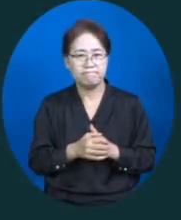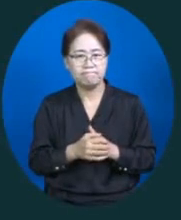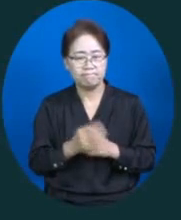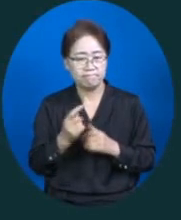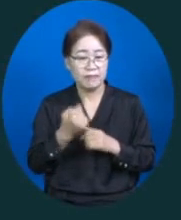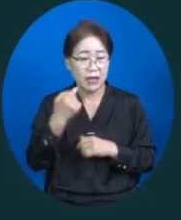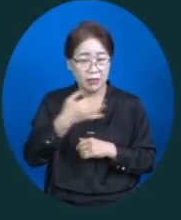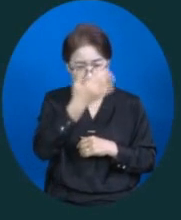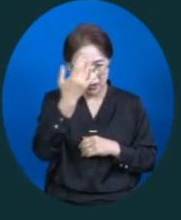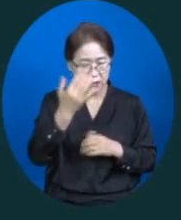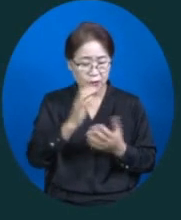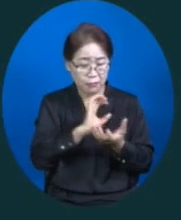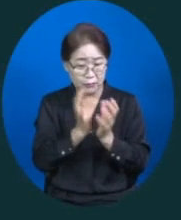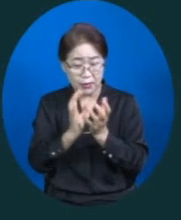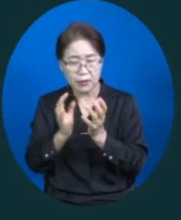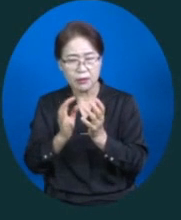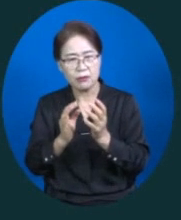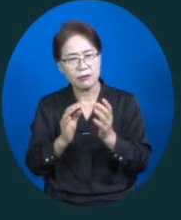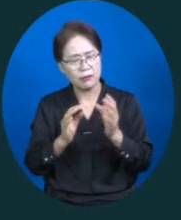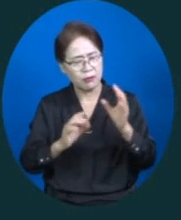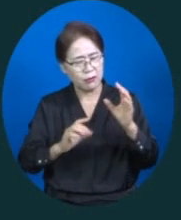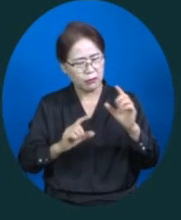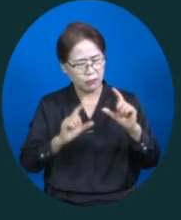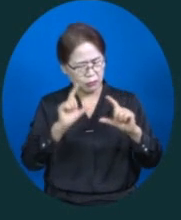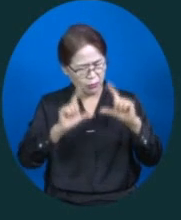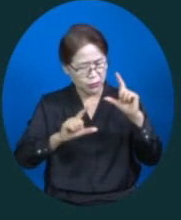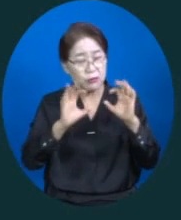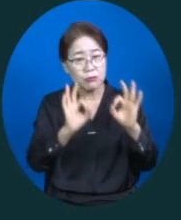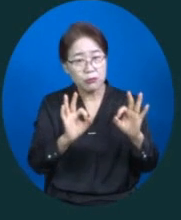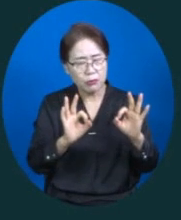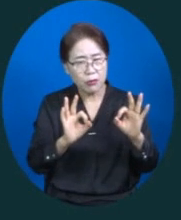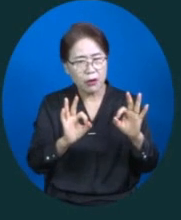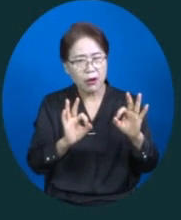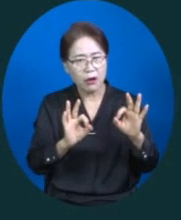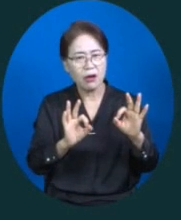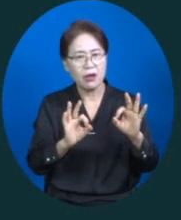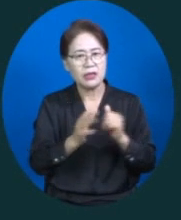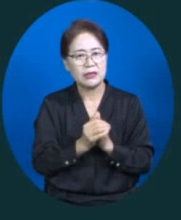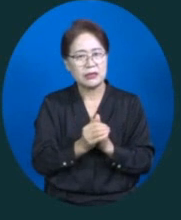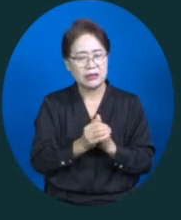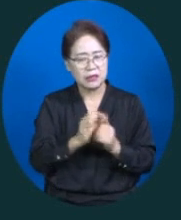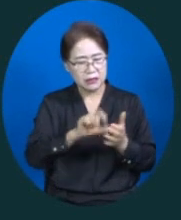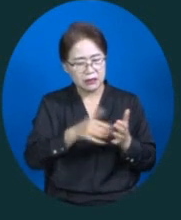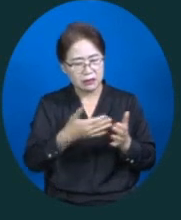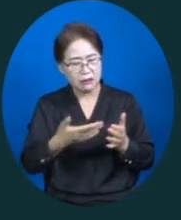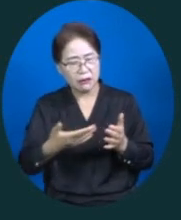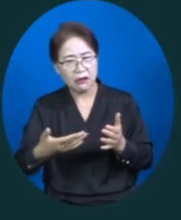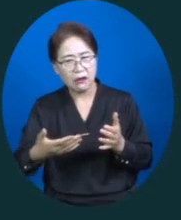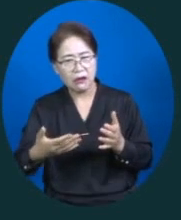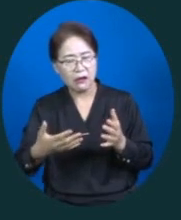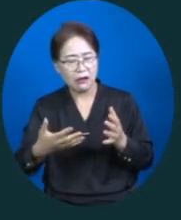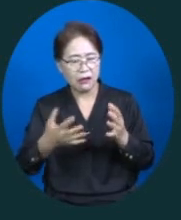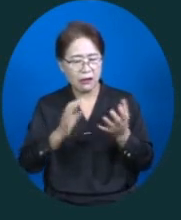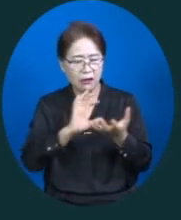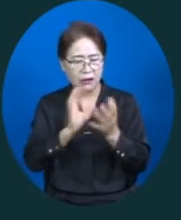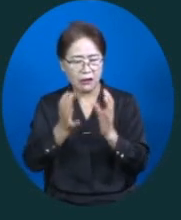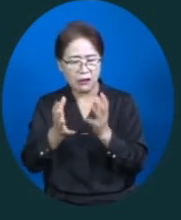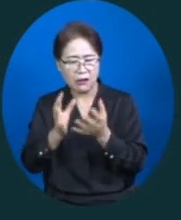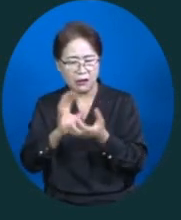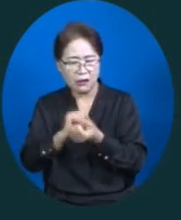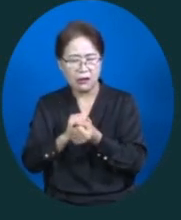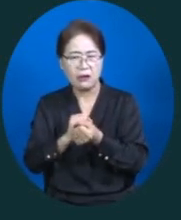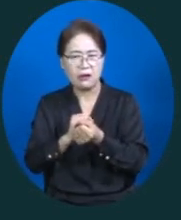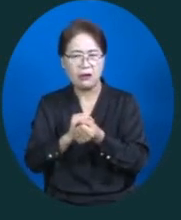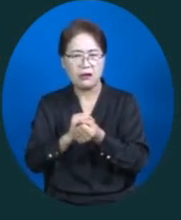아름답게 화사하게 피어 있는 꽃들을 보십시오 그렇지만요 시간이 지나면 시들어 버리고 떨어지고